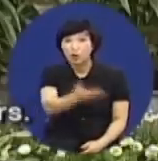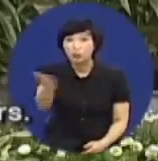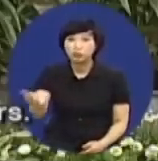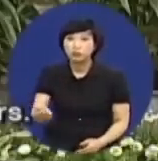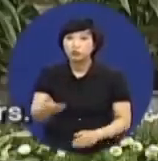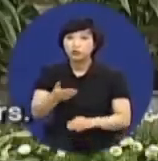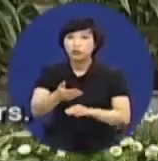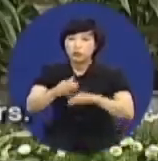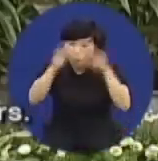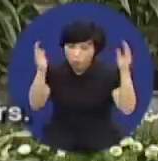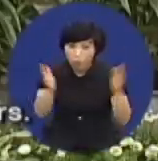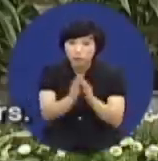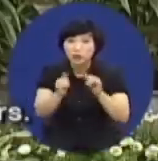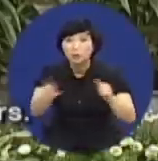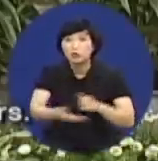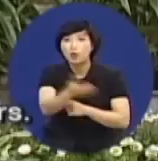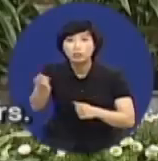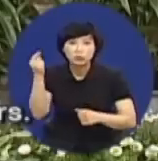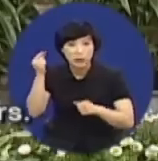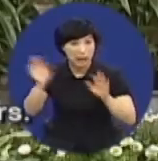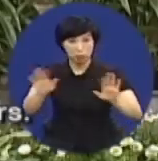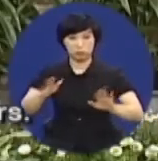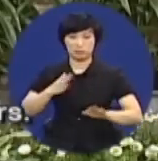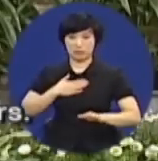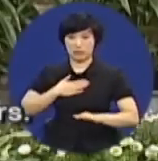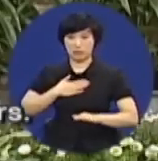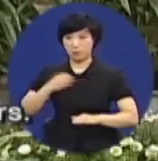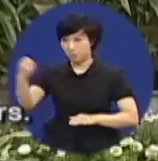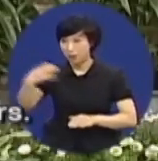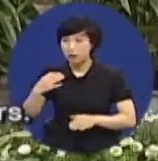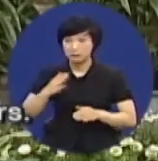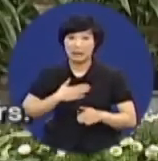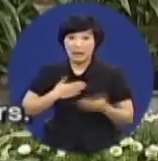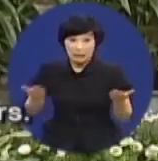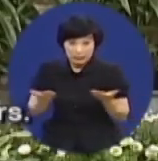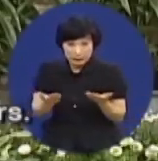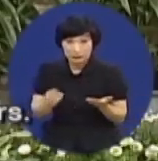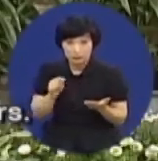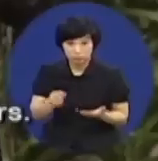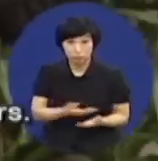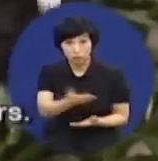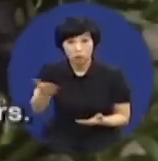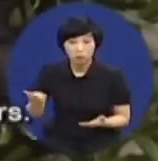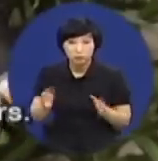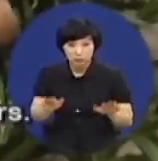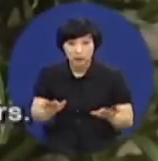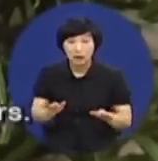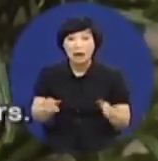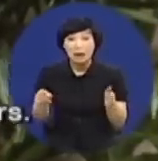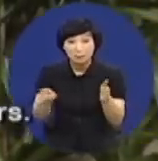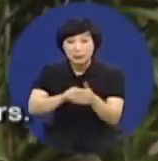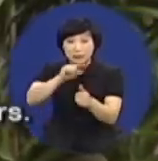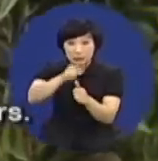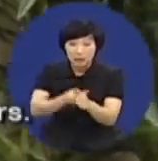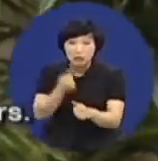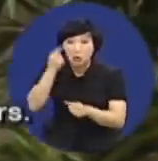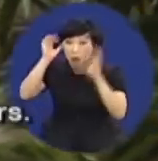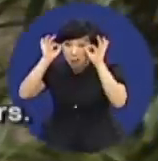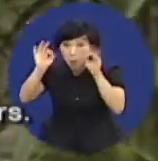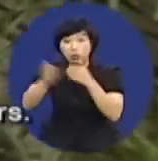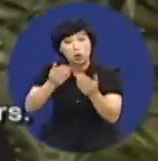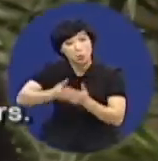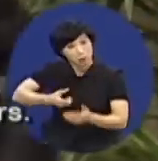が他人の話ではなく、皆さん本人の話なのです。信じるな